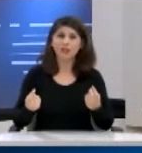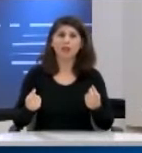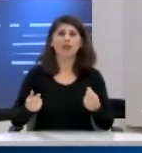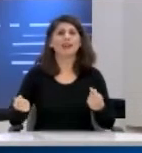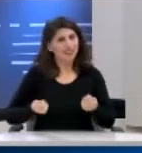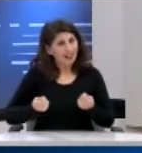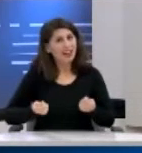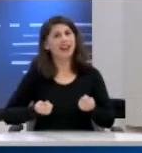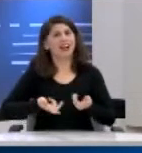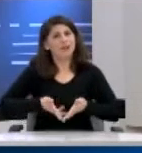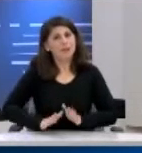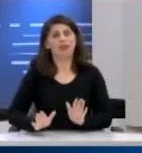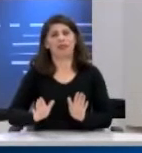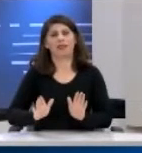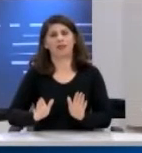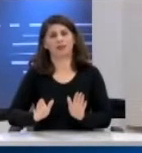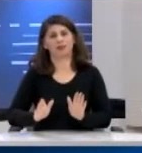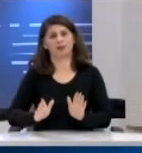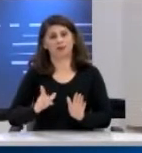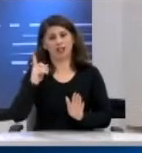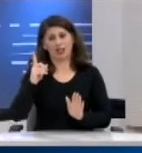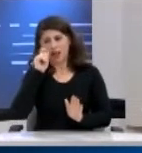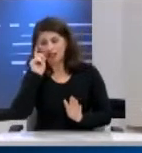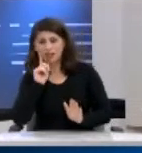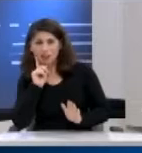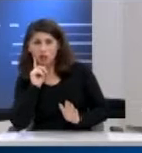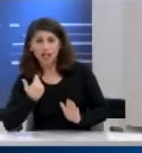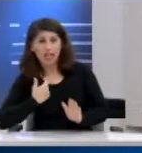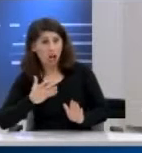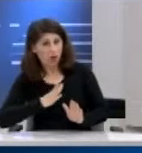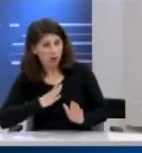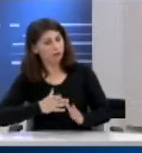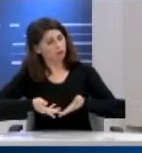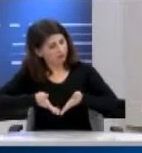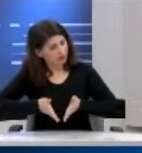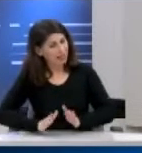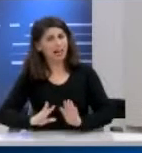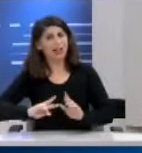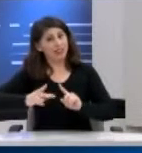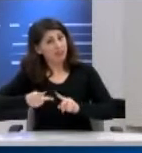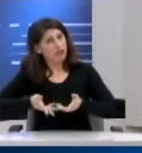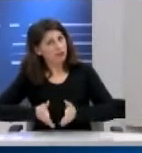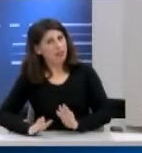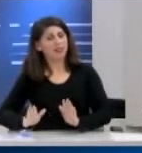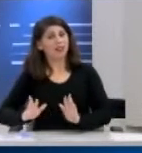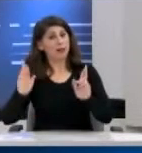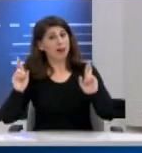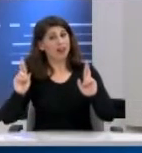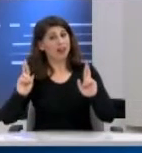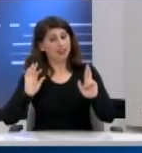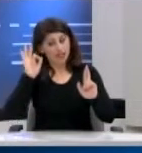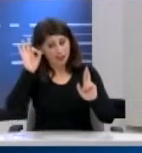παιδί ένα ζευγάρι νέων ανθρώπων, να κάνει το δεύτερο παιδί και μακάρι να φτάσουμε και στο σημείο να